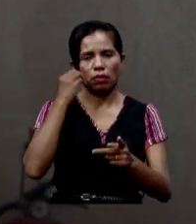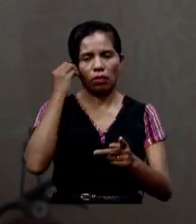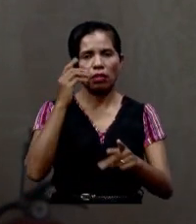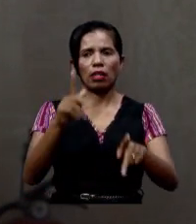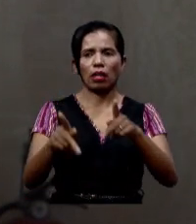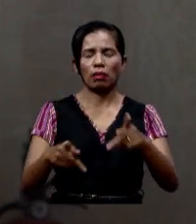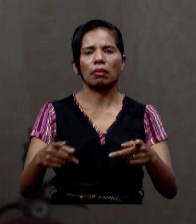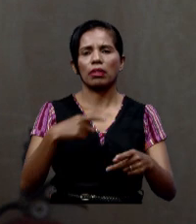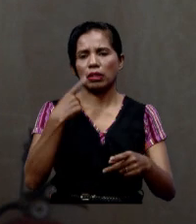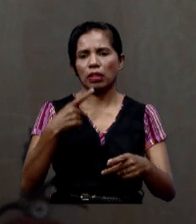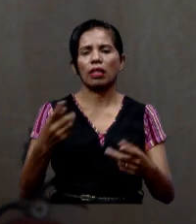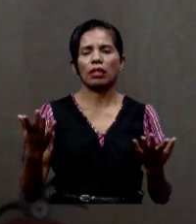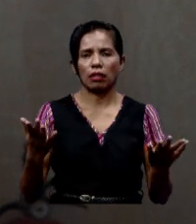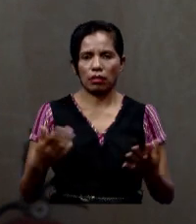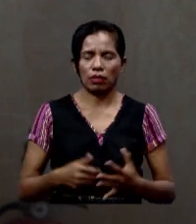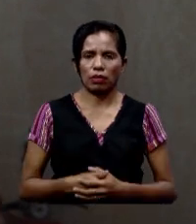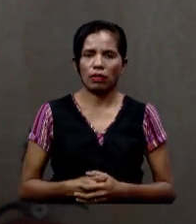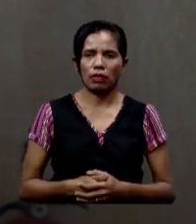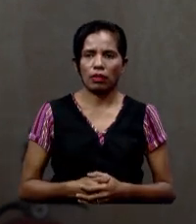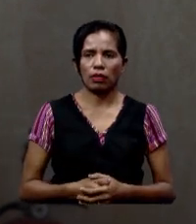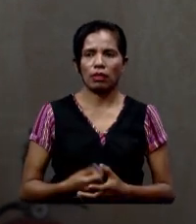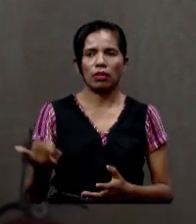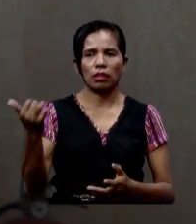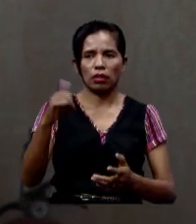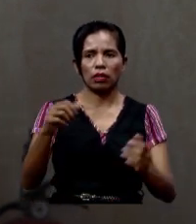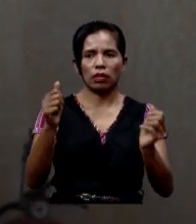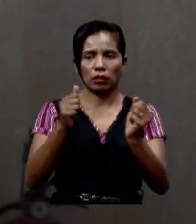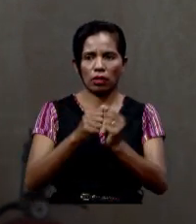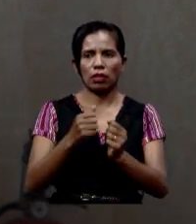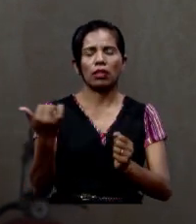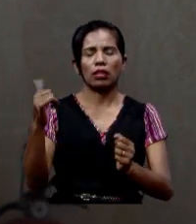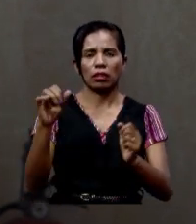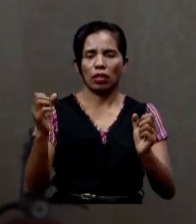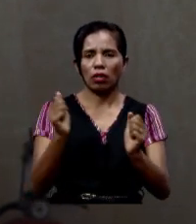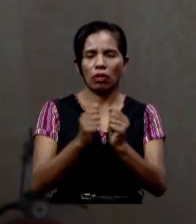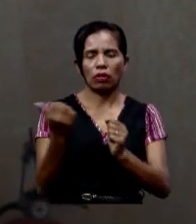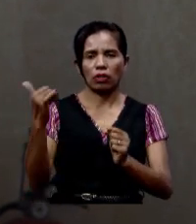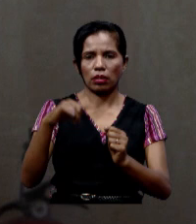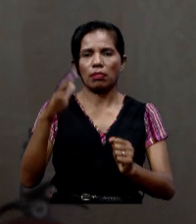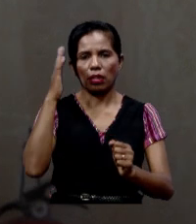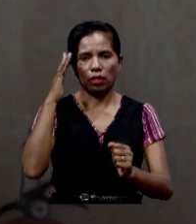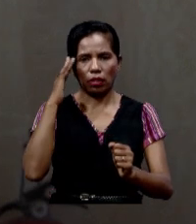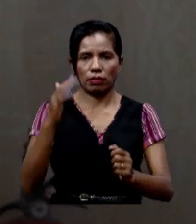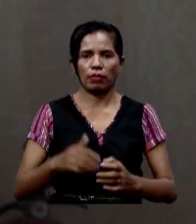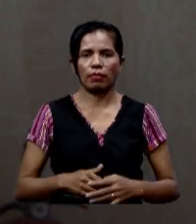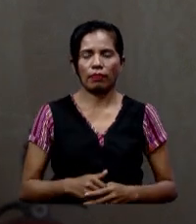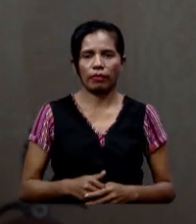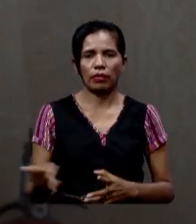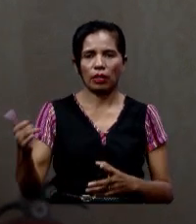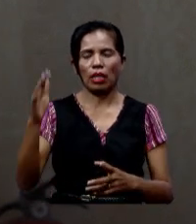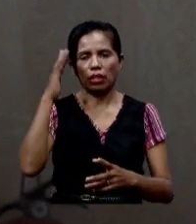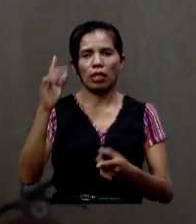barak se los. Entau sirau setidak-tidak ini sirau siram hatene malu, sirah hatene